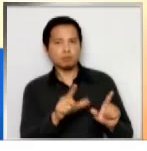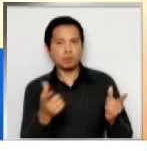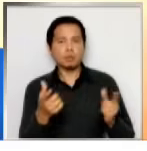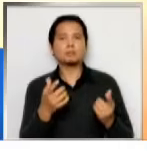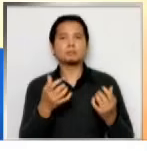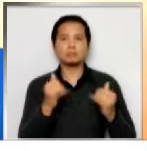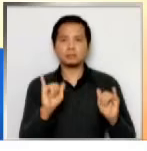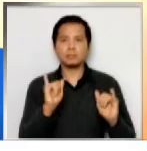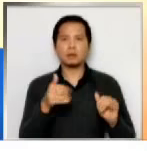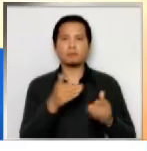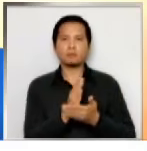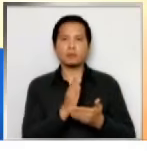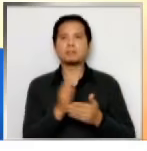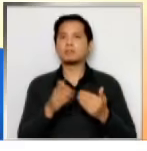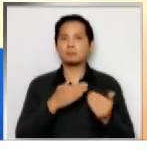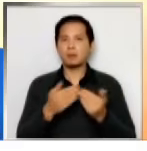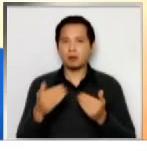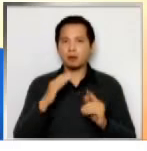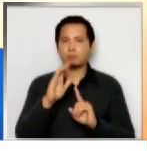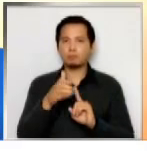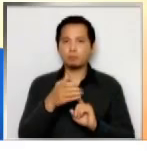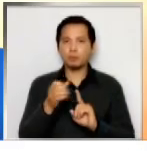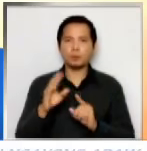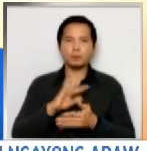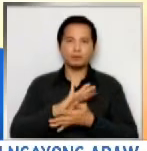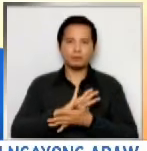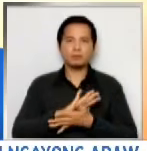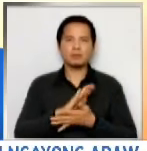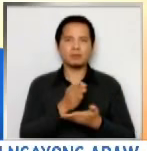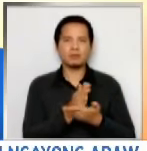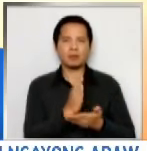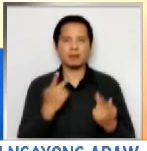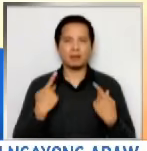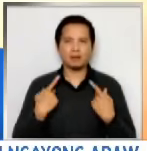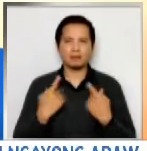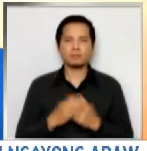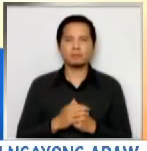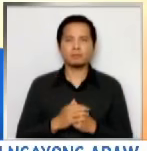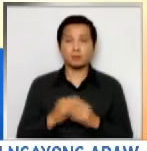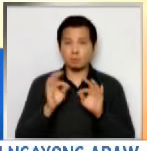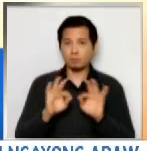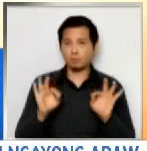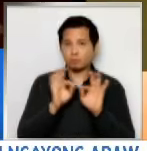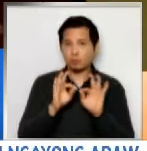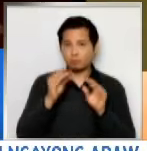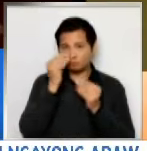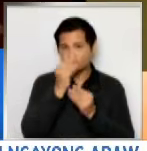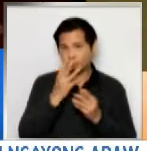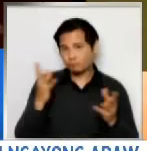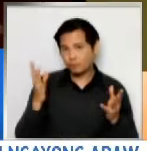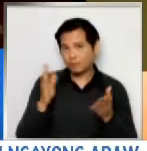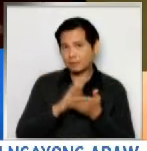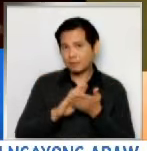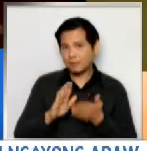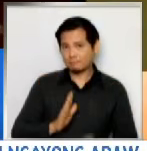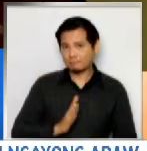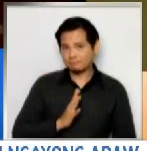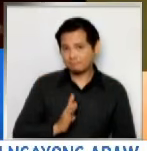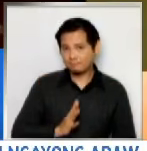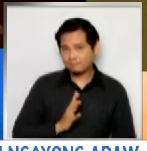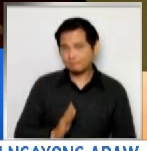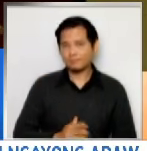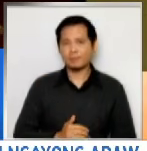COVID. At kailangan natin isabihin, di ba, in a very nice way, di ba, na kailangan